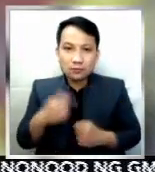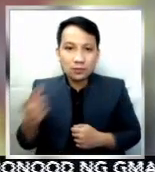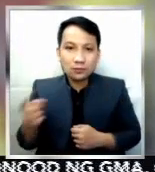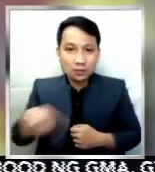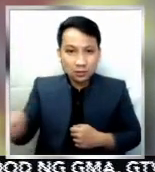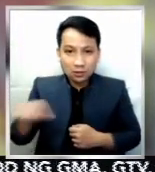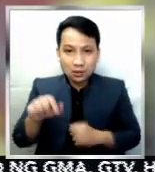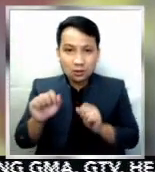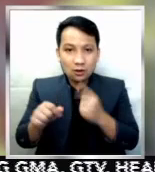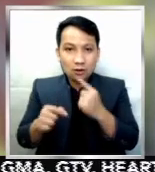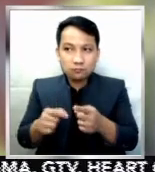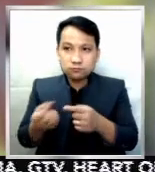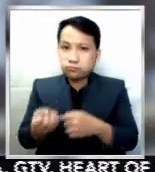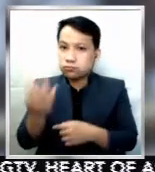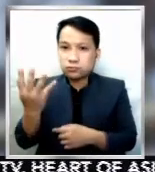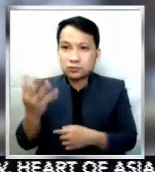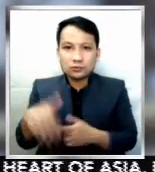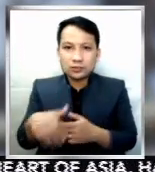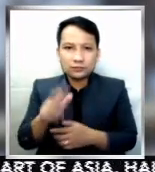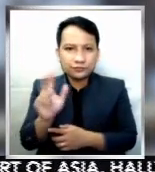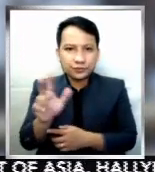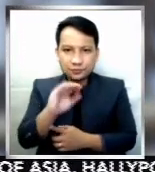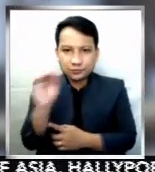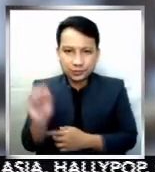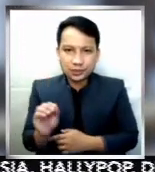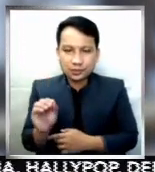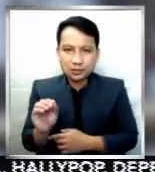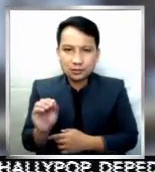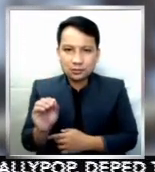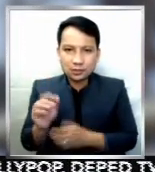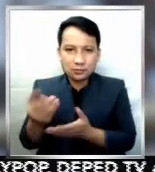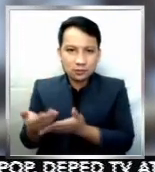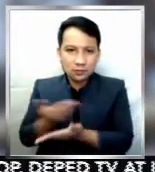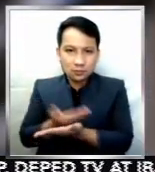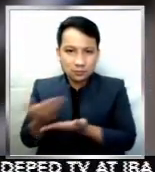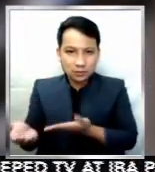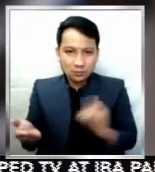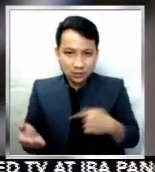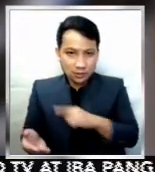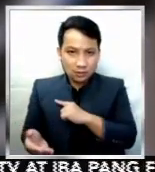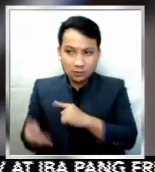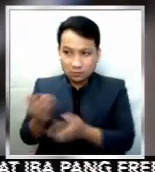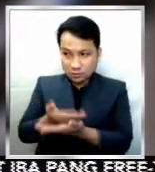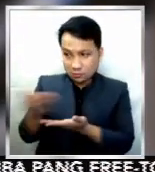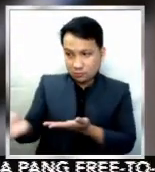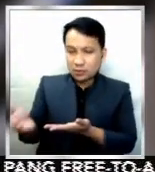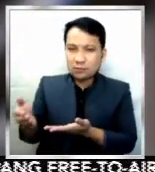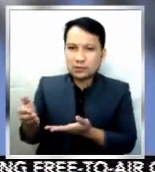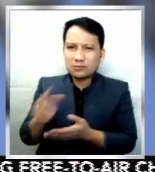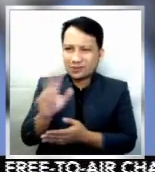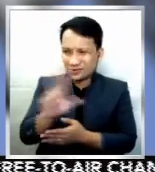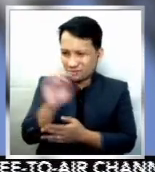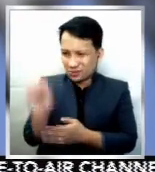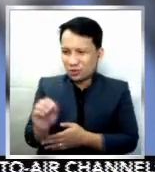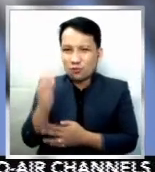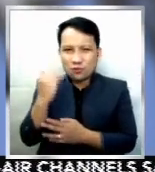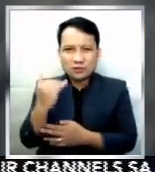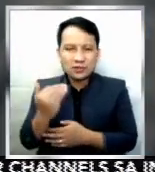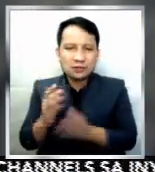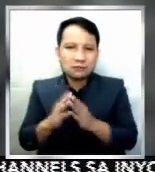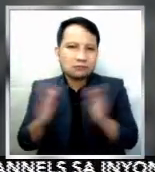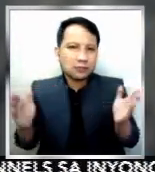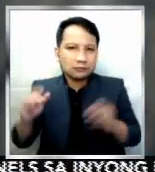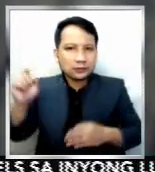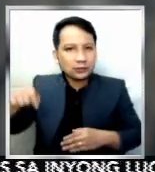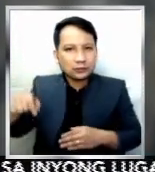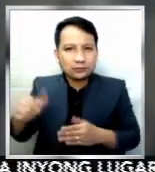nasa 30% na po yung binibili namin sa spot market sa WESM kasi malaki yung demand and kulang yung supply